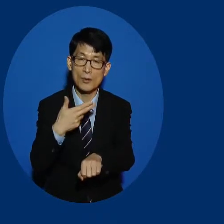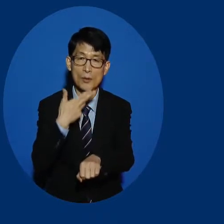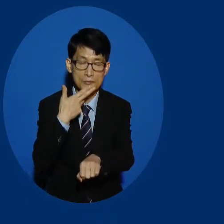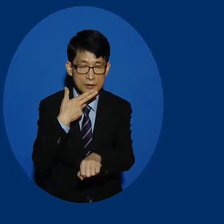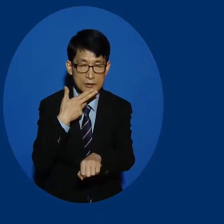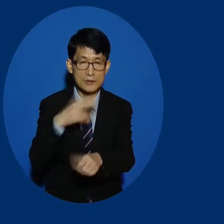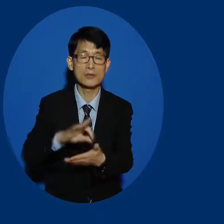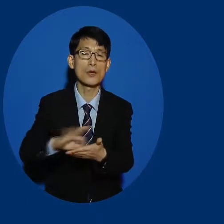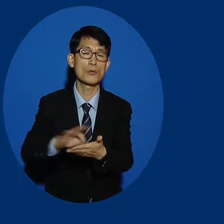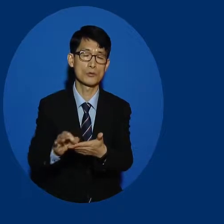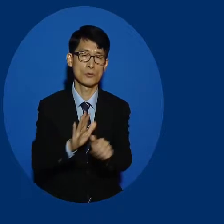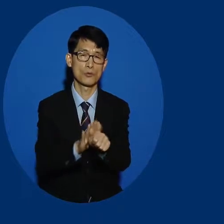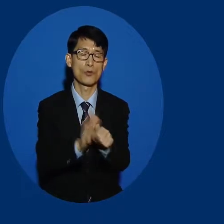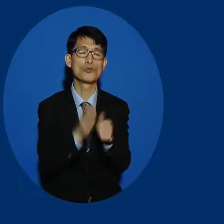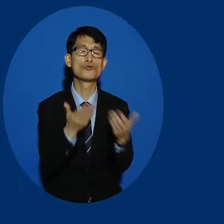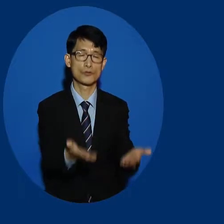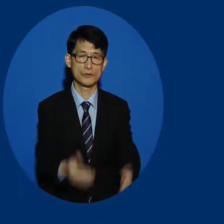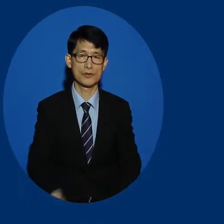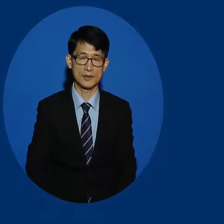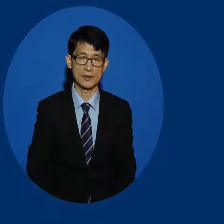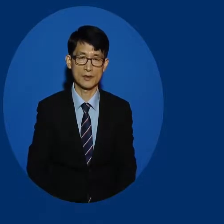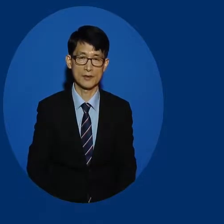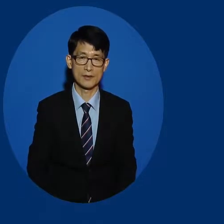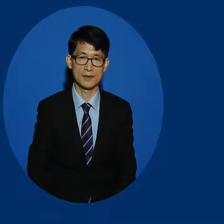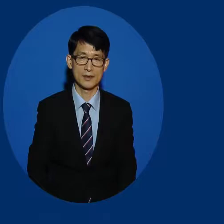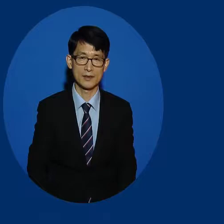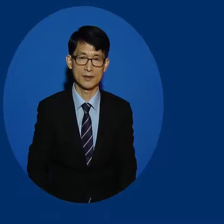우리가 잘못 이해하고 있는 거죠.